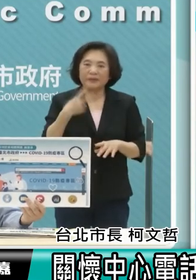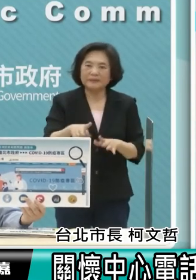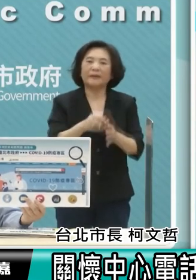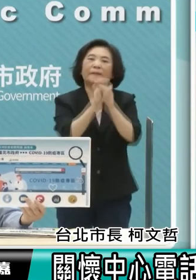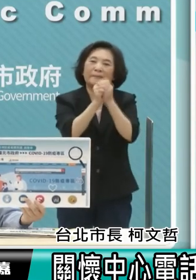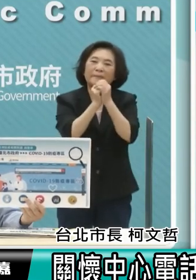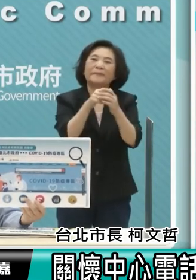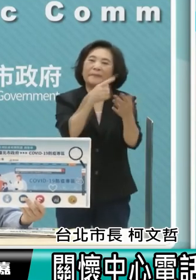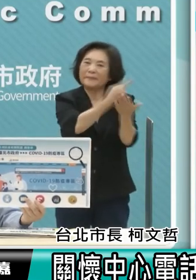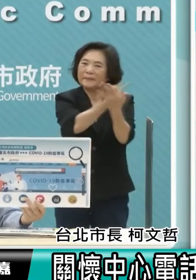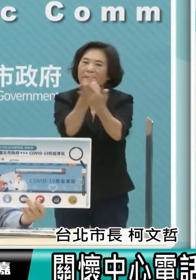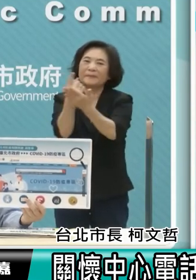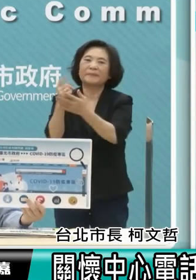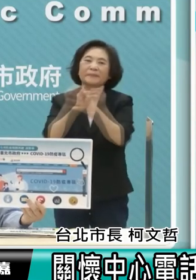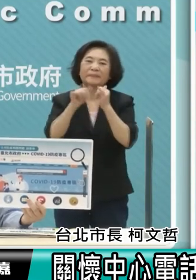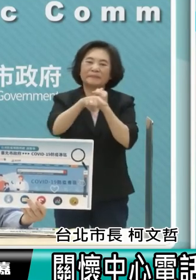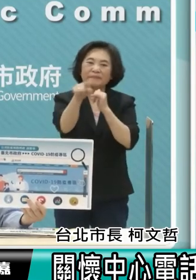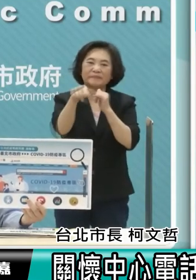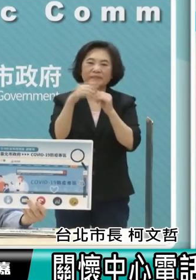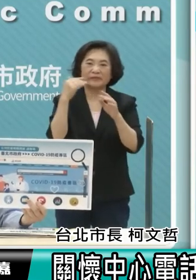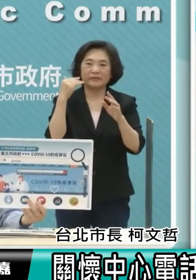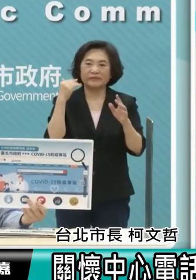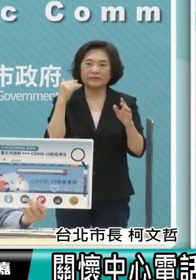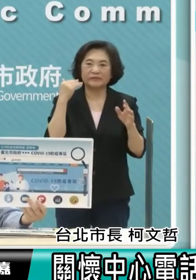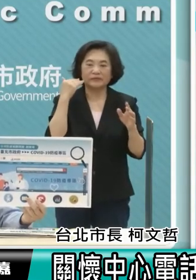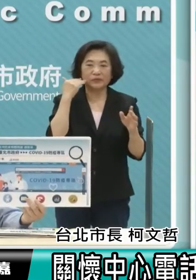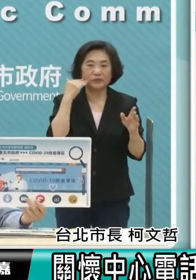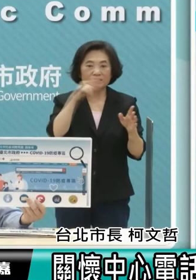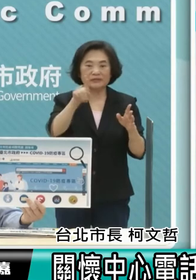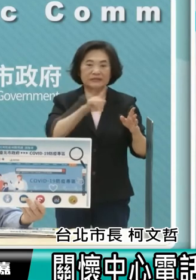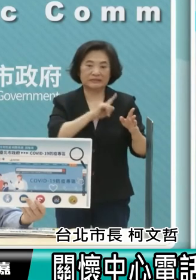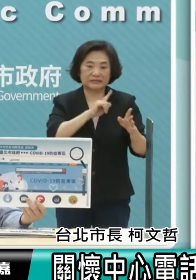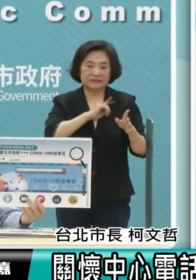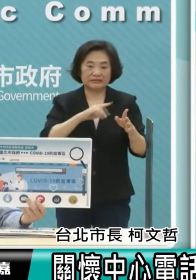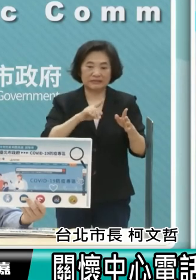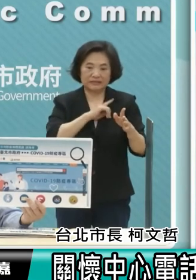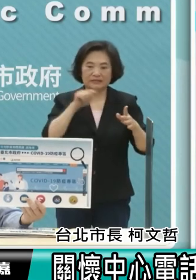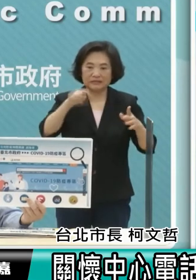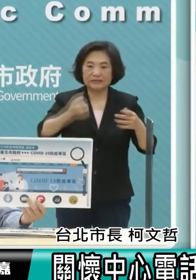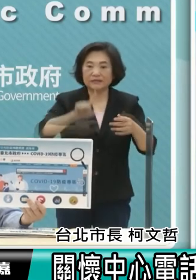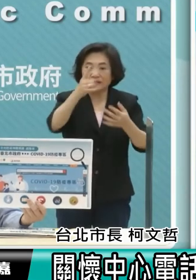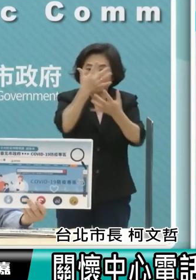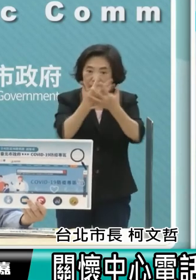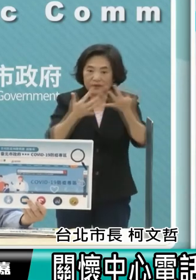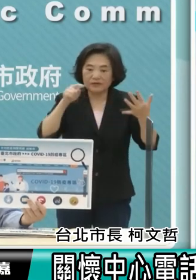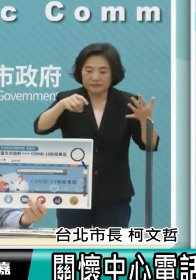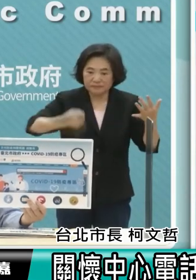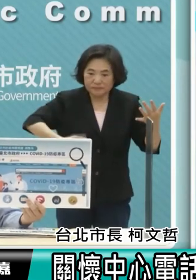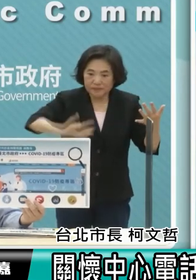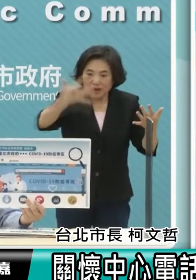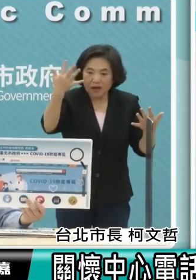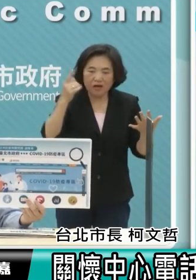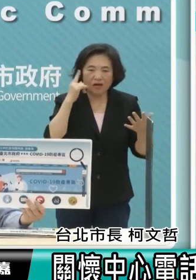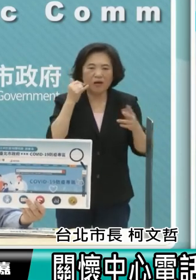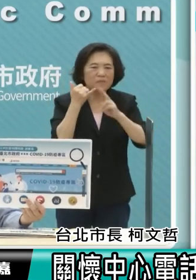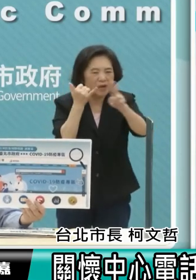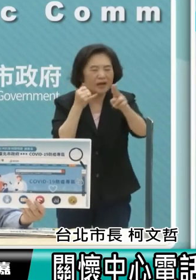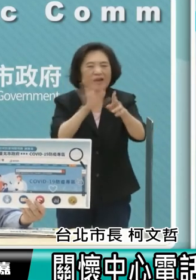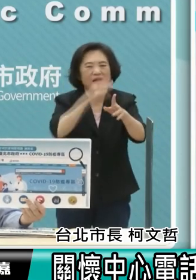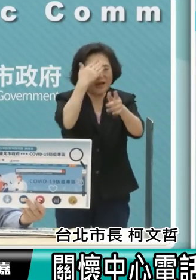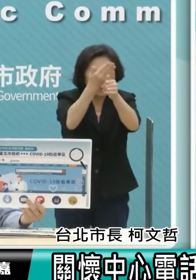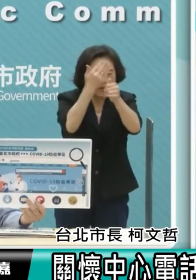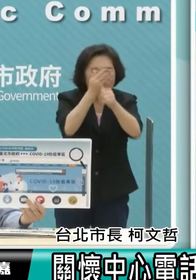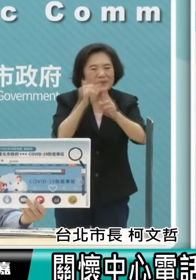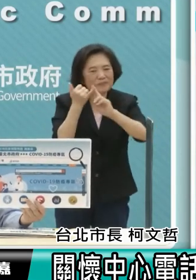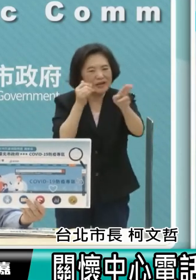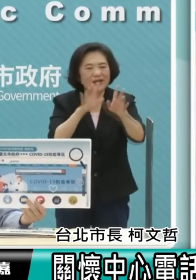家你只要花你自己的时间自己上网去看少打一通电话，每个人